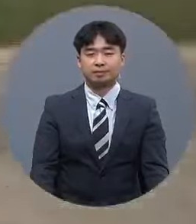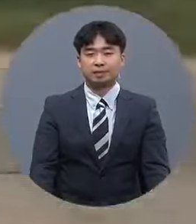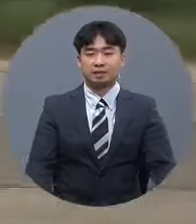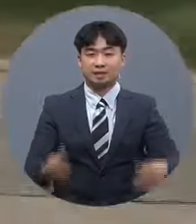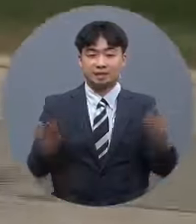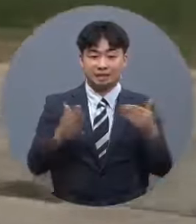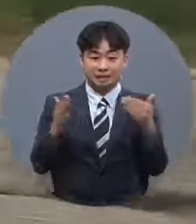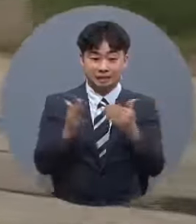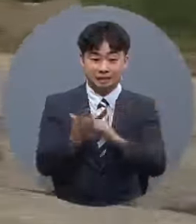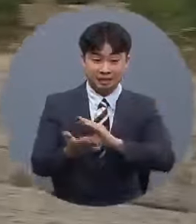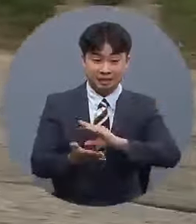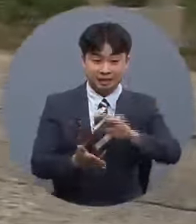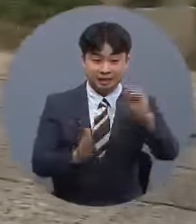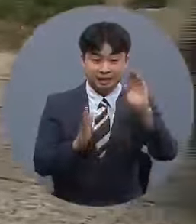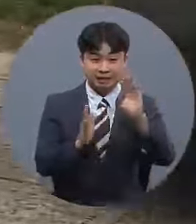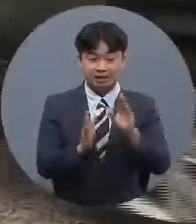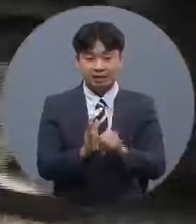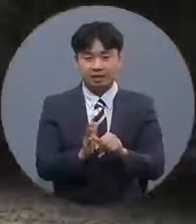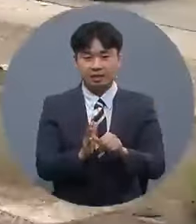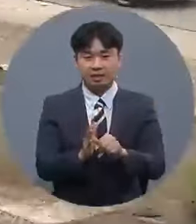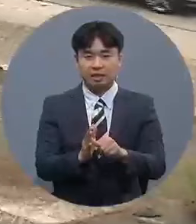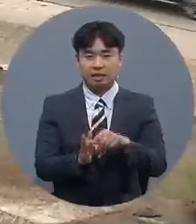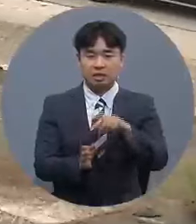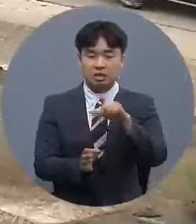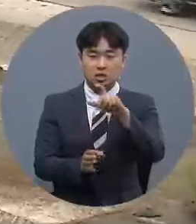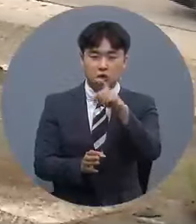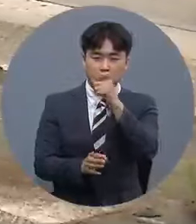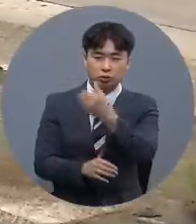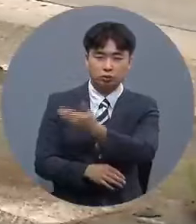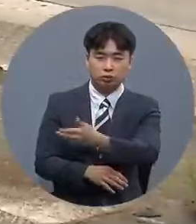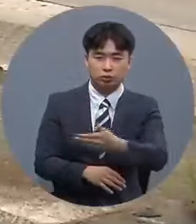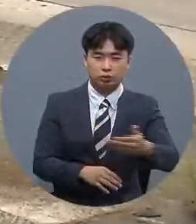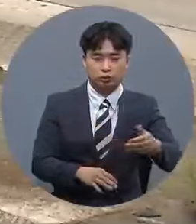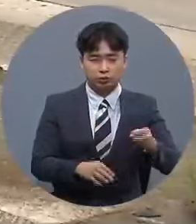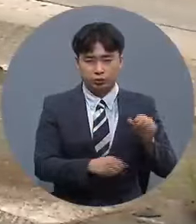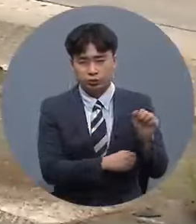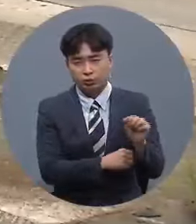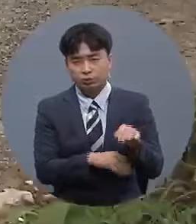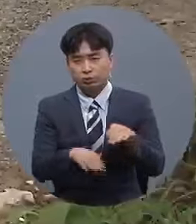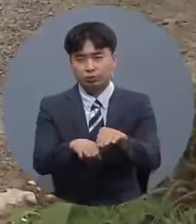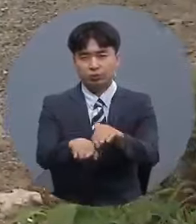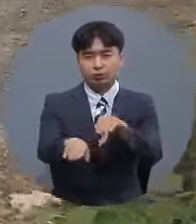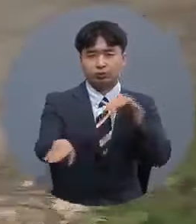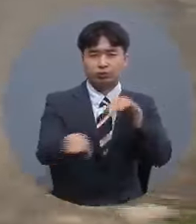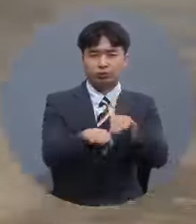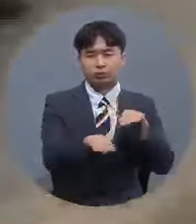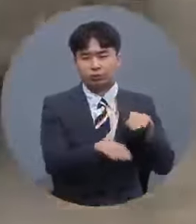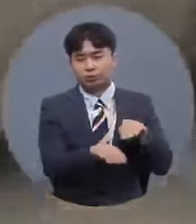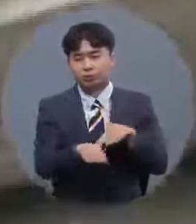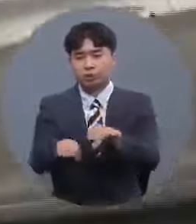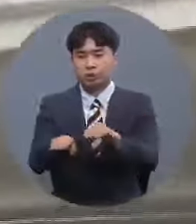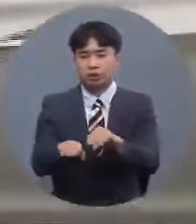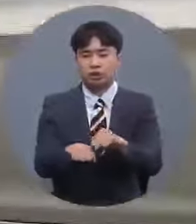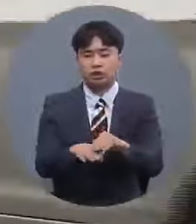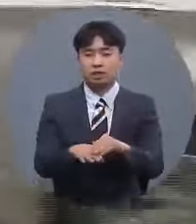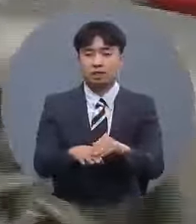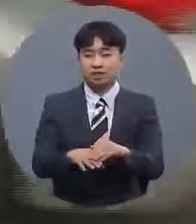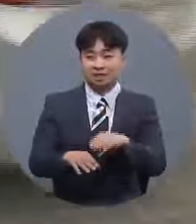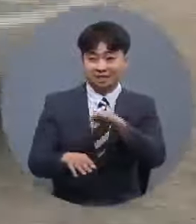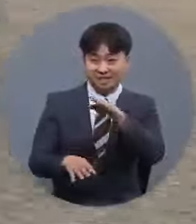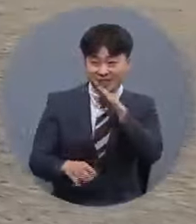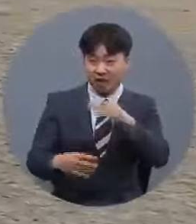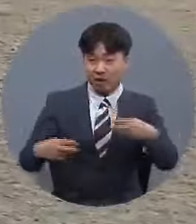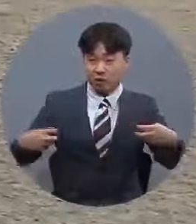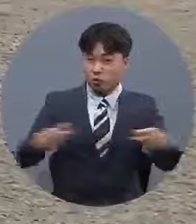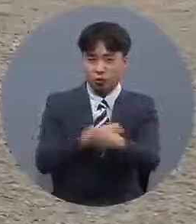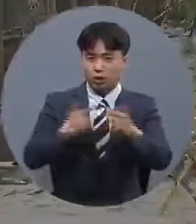퇴근 시간 차들이 줄지어 늘어서 강을 건넙니다. 차들이 아슬아슬하게 건너는 건 제대로 된 다리가 아닌 보. 흐르는